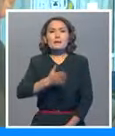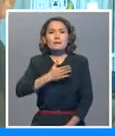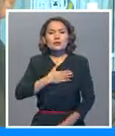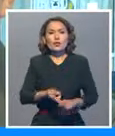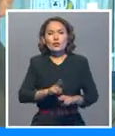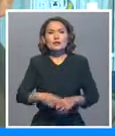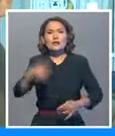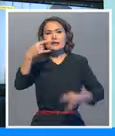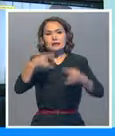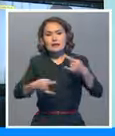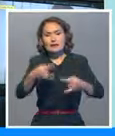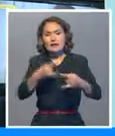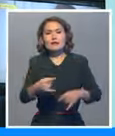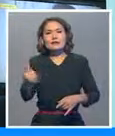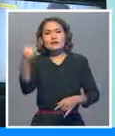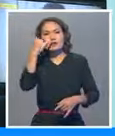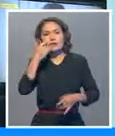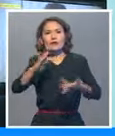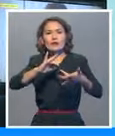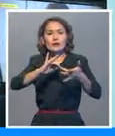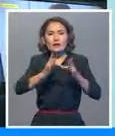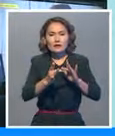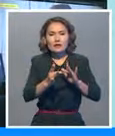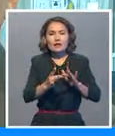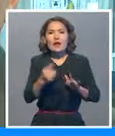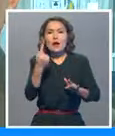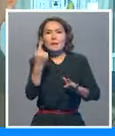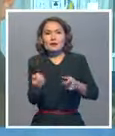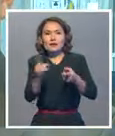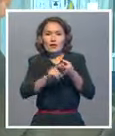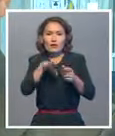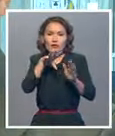үйлерді бітіруіміз керек. Өскемен Семей қаласы бойынша